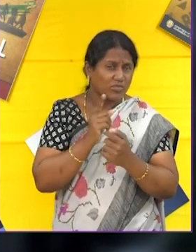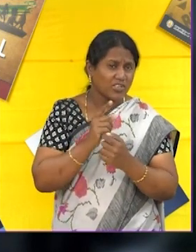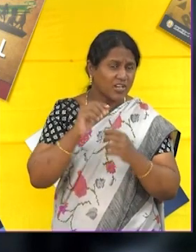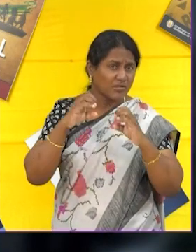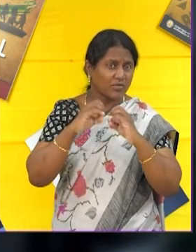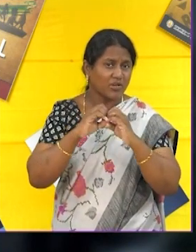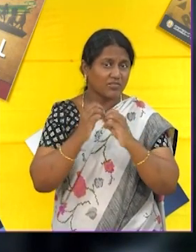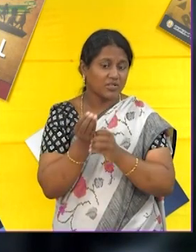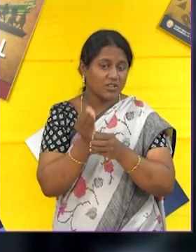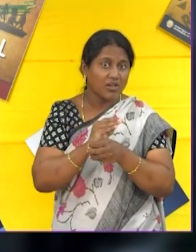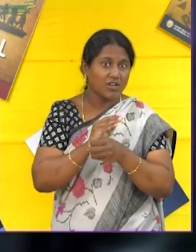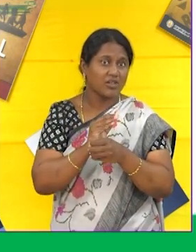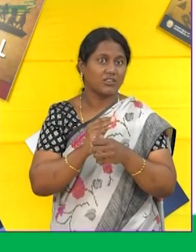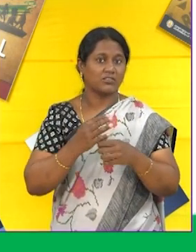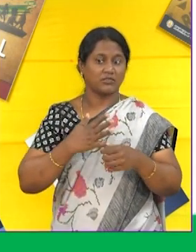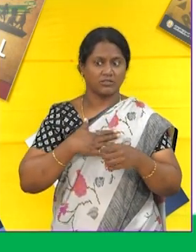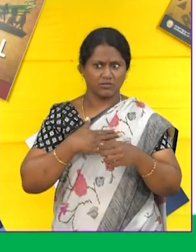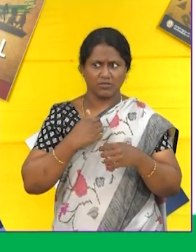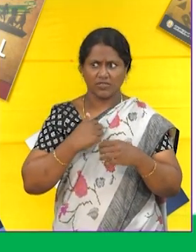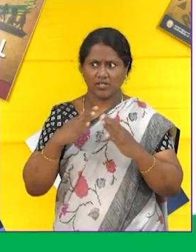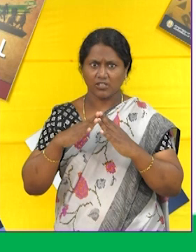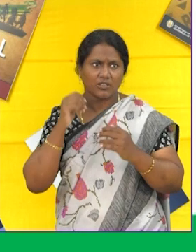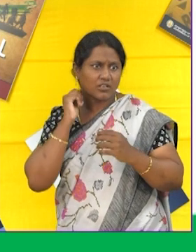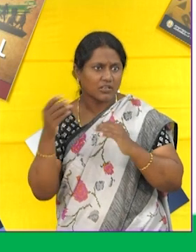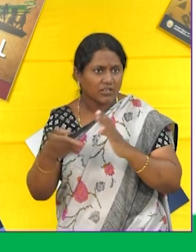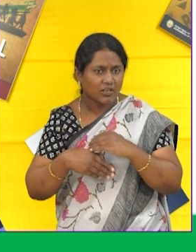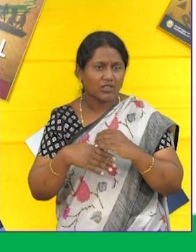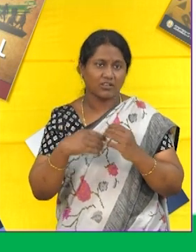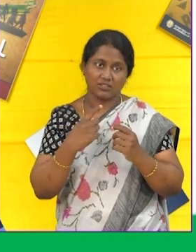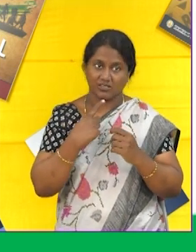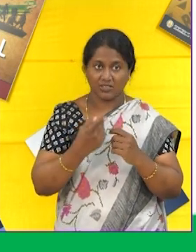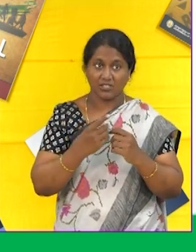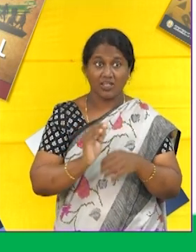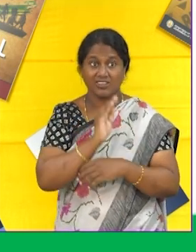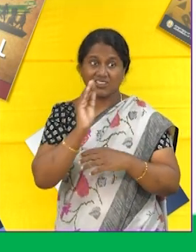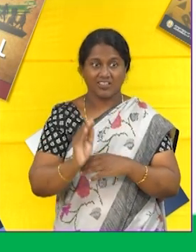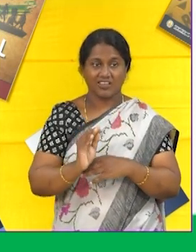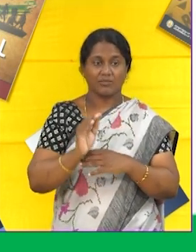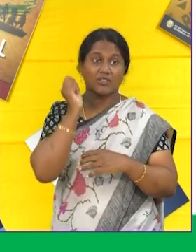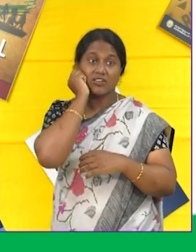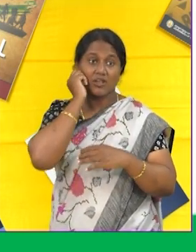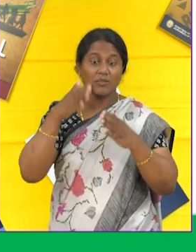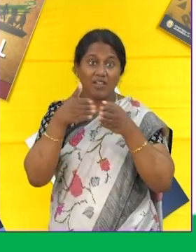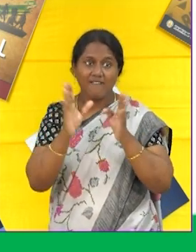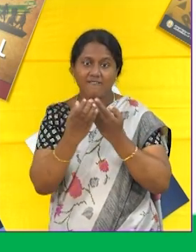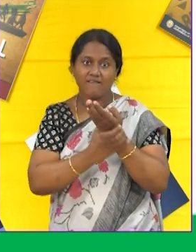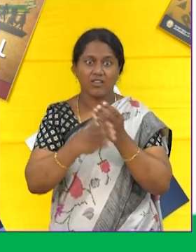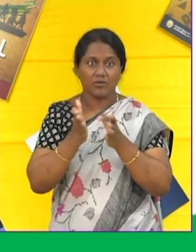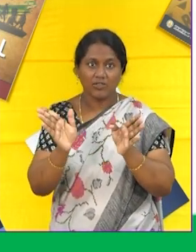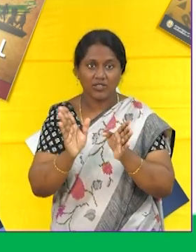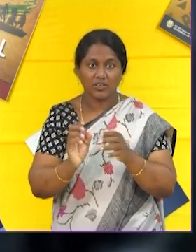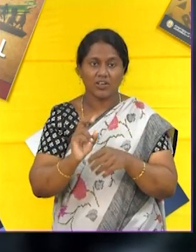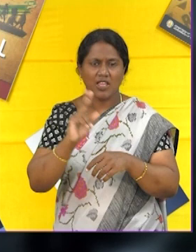ஃபோனால் போலீஸ்க்கு கால் பண்ணிட்டார். ஆஃப்டர் he had disappeared from the window, mother suddenly made as if to throw another